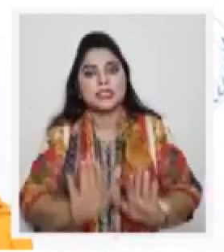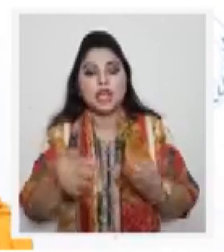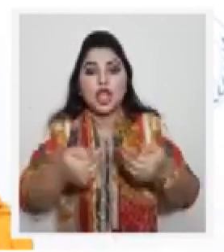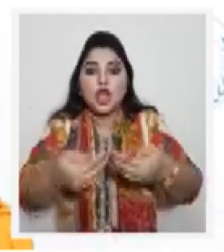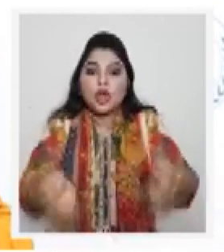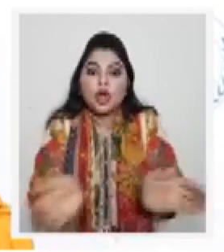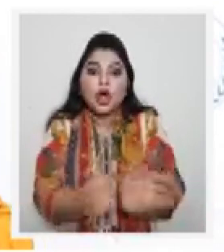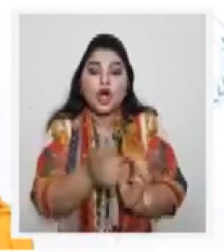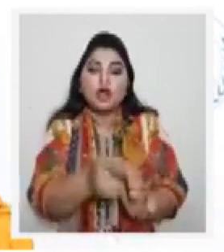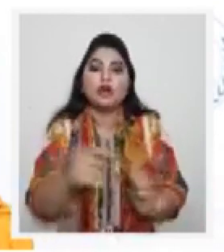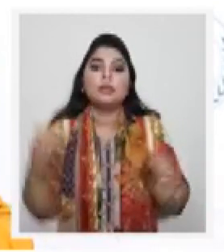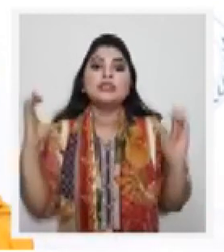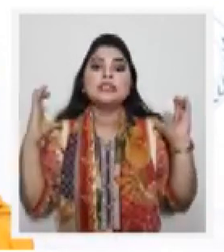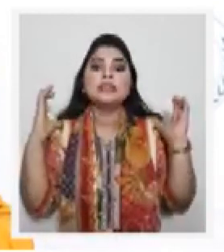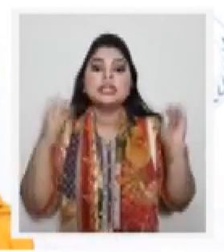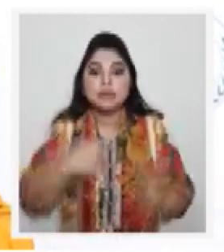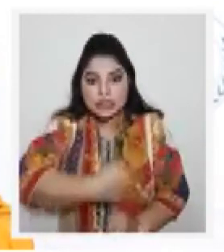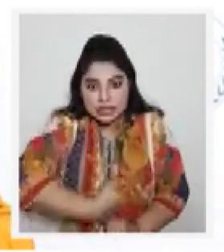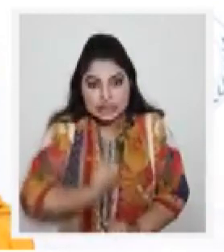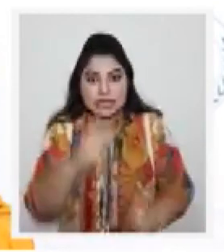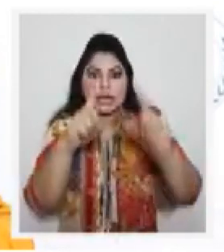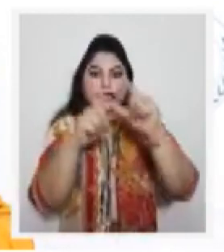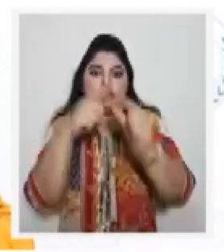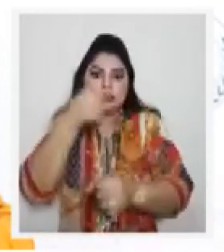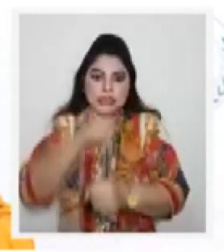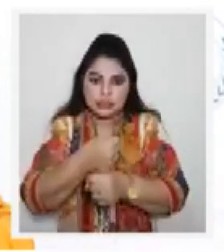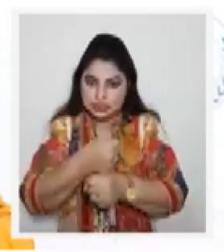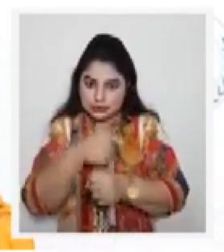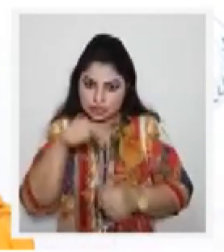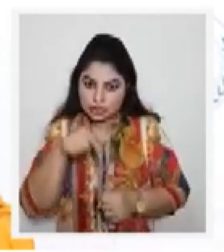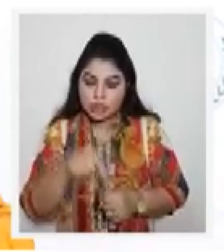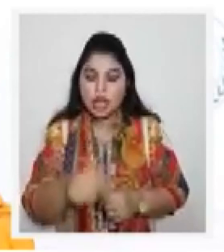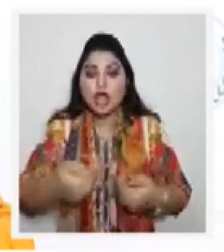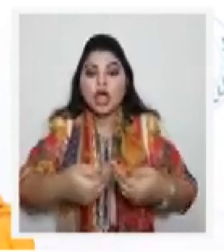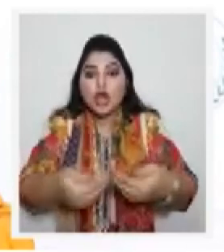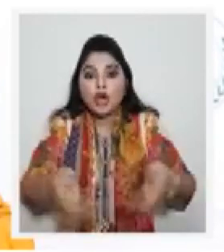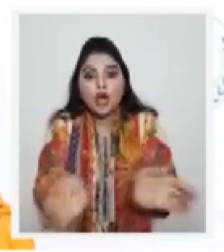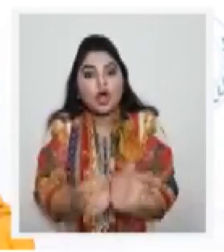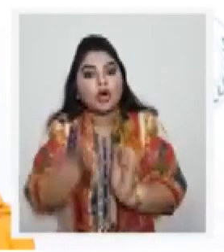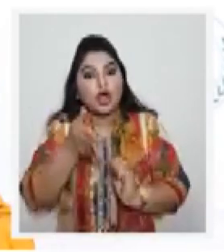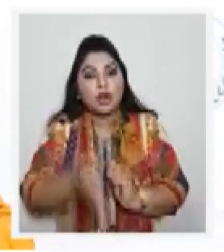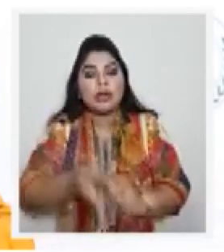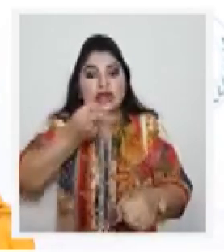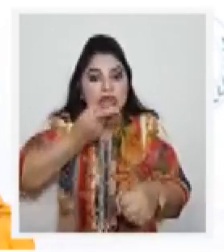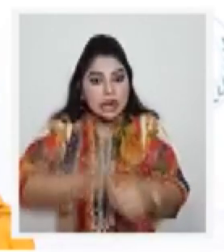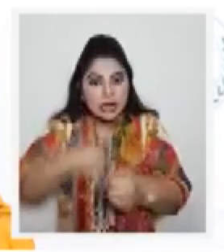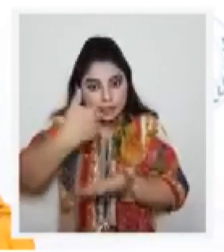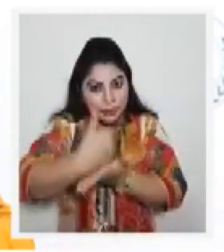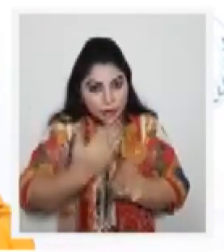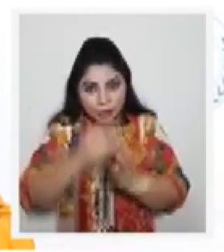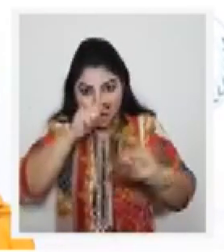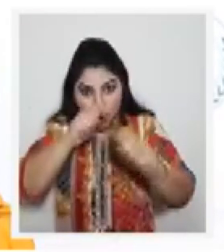13 জনের সদস্য আছেন এবং এই কমিটির চেয়ারপারসন মহাপরিচালক স্বাস্থ্য